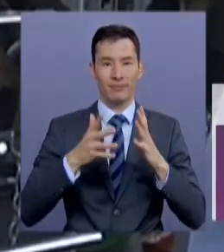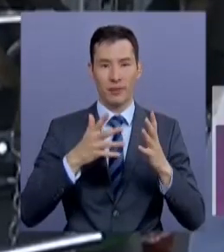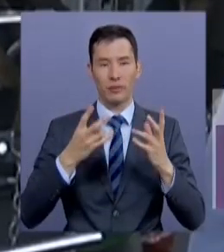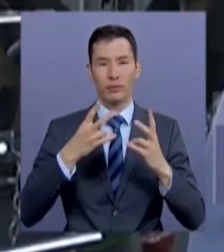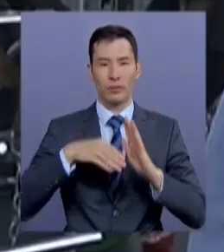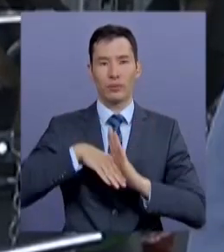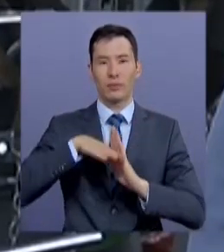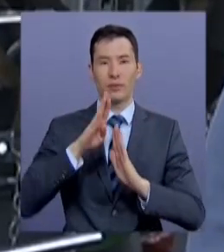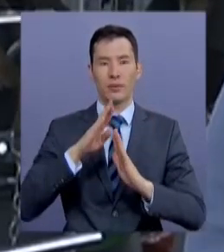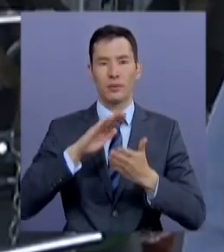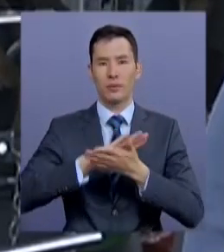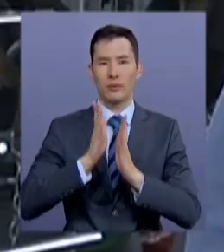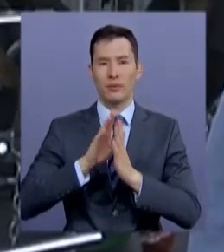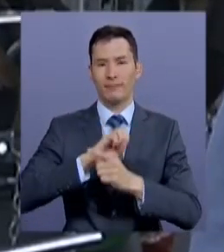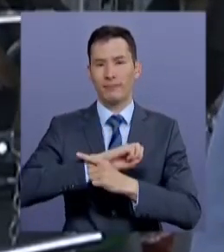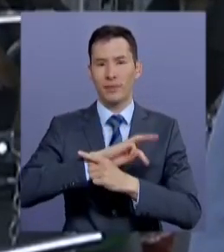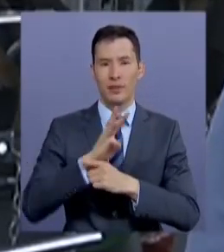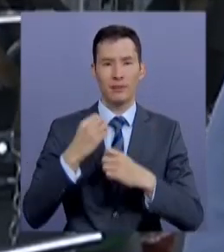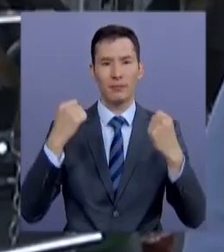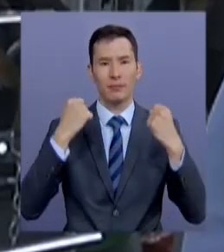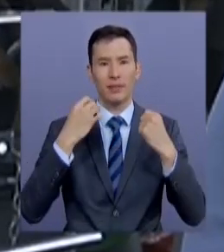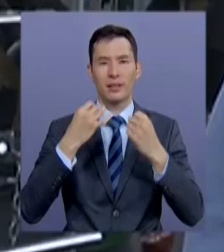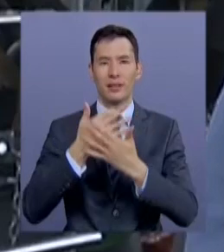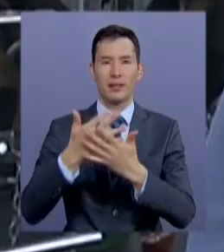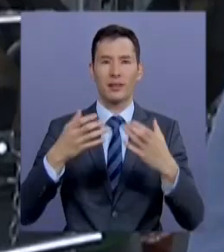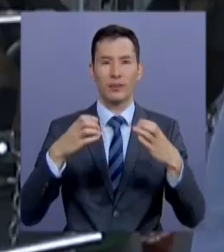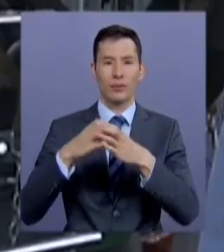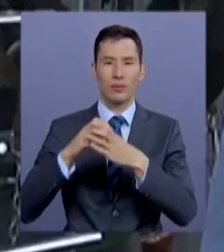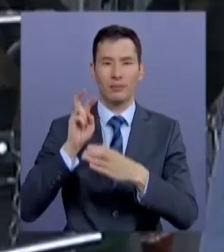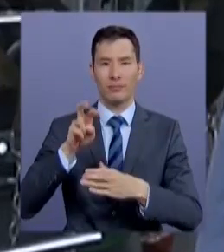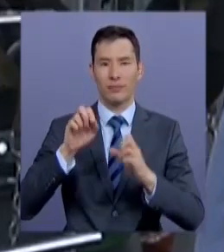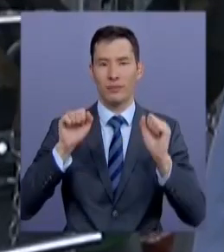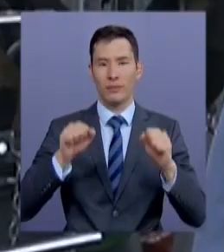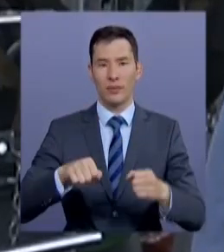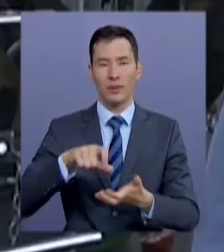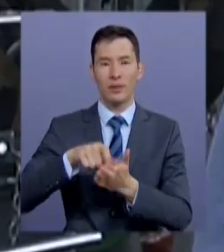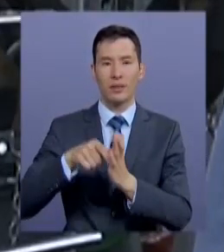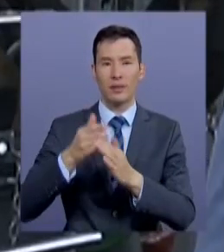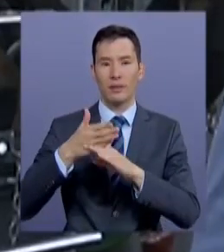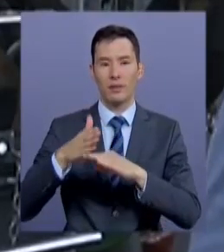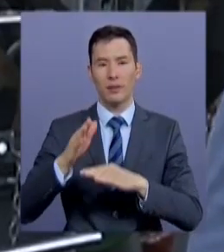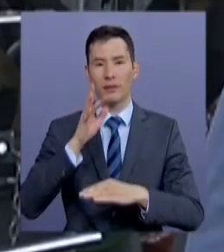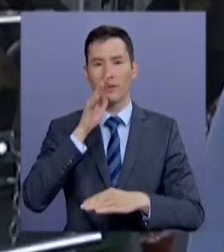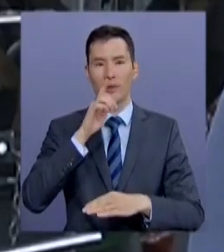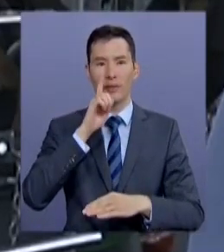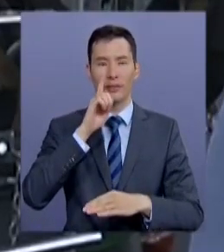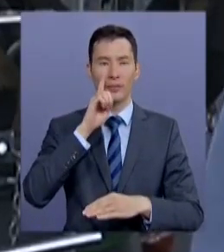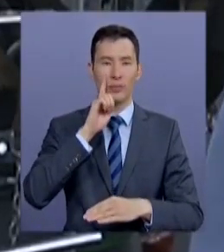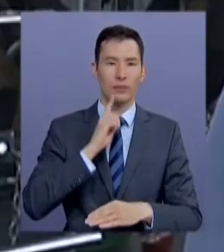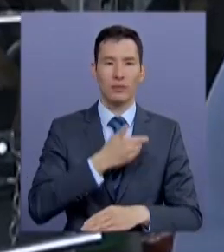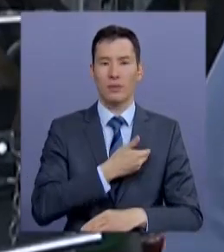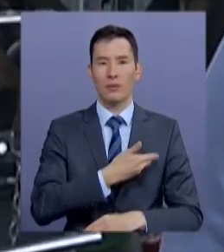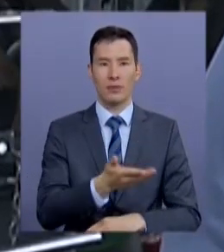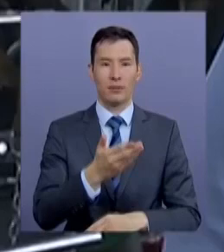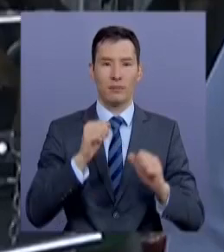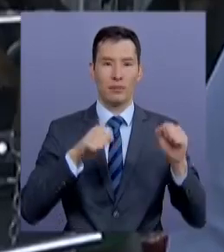барлық жағдай жасалған. Жаттығу залы және басқа да топпен жаттығу болатын бөлек бөлмелер бар. Уақытты да шектемедік, яғни кез келген